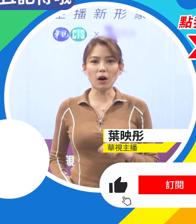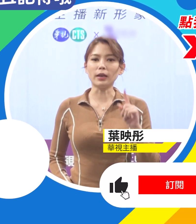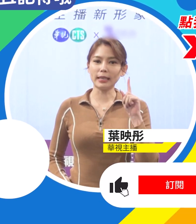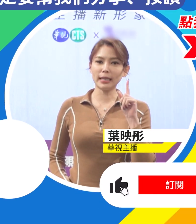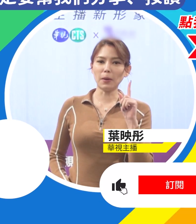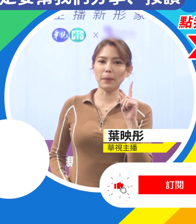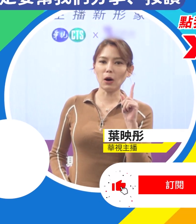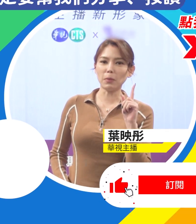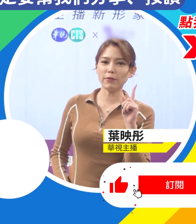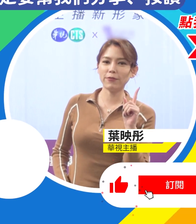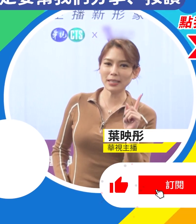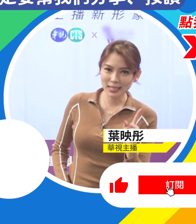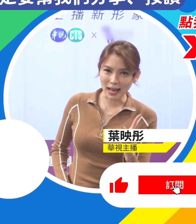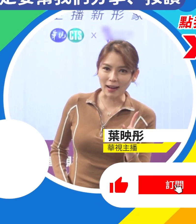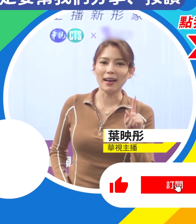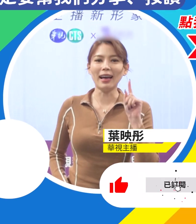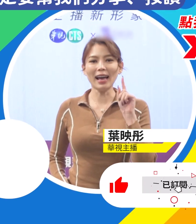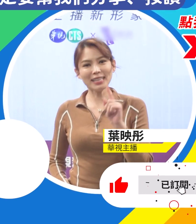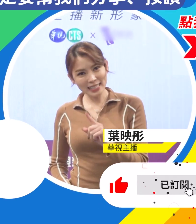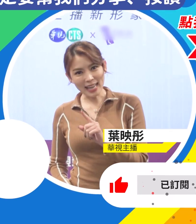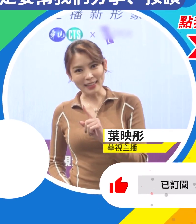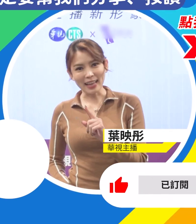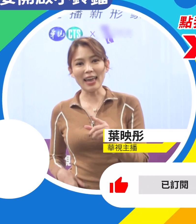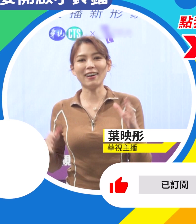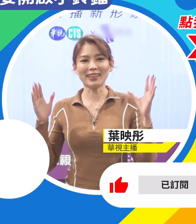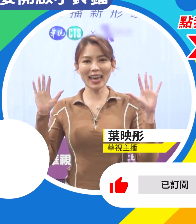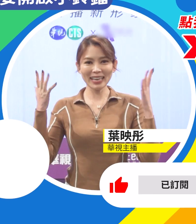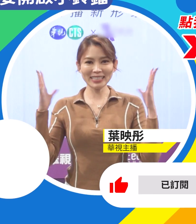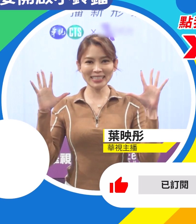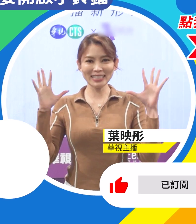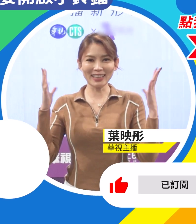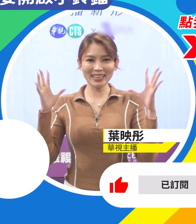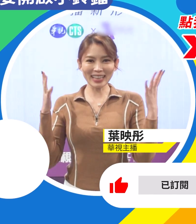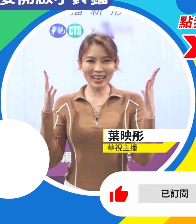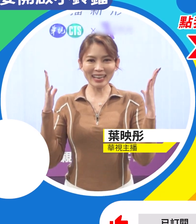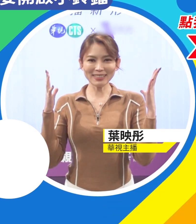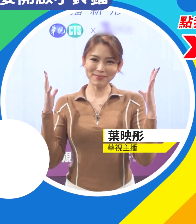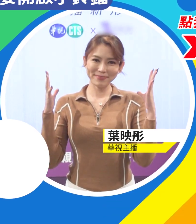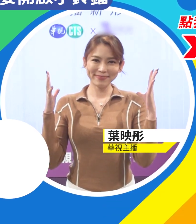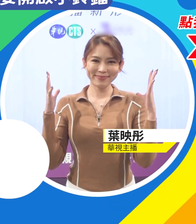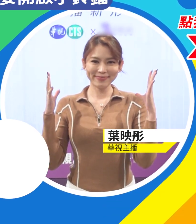记得一定要帮我们分享、按赞，还要开启小铃铛。